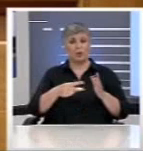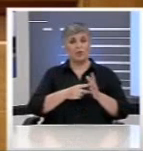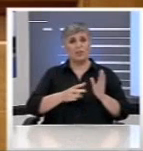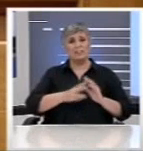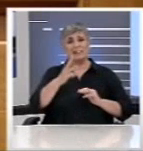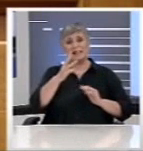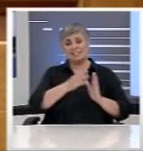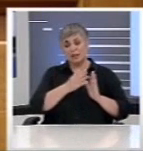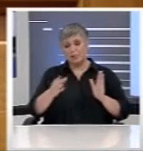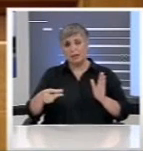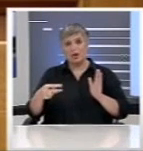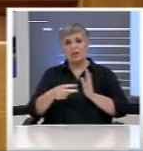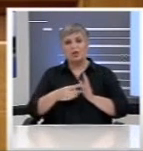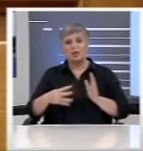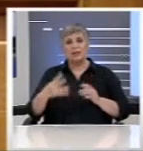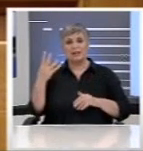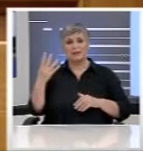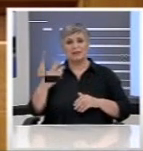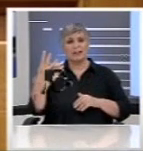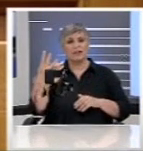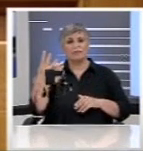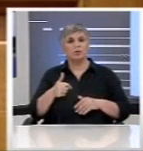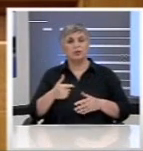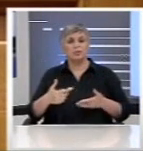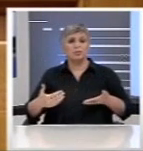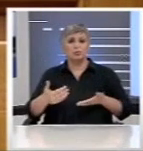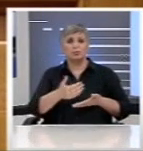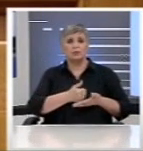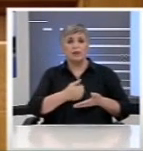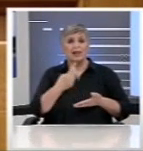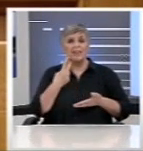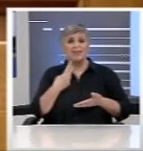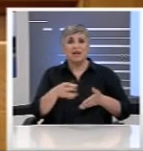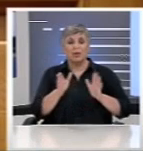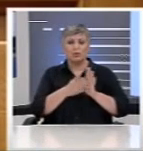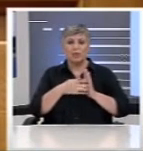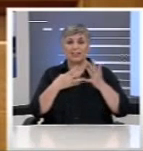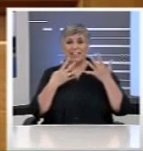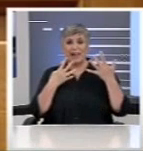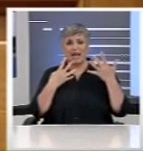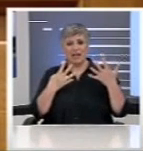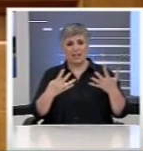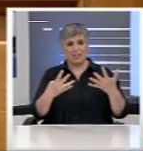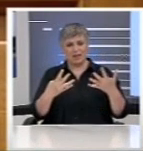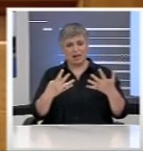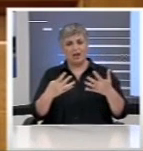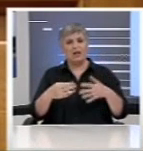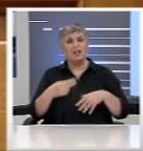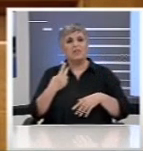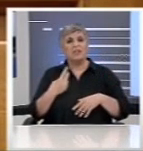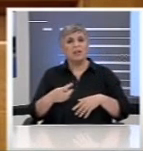13-14 ήταν 219 εκατομμύρια 239.000